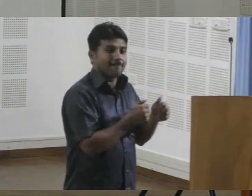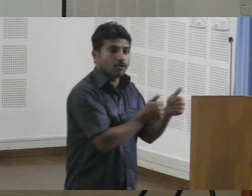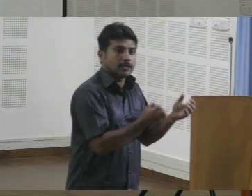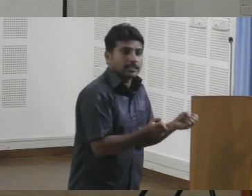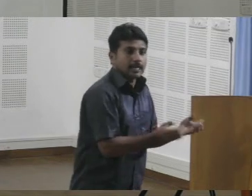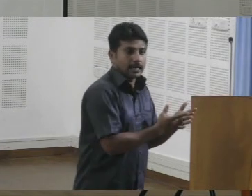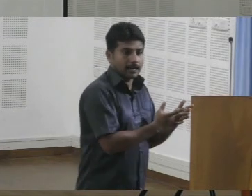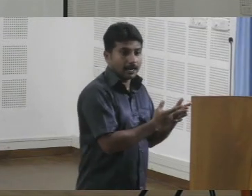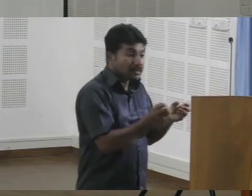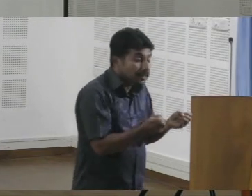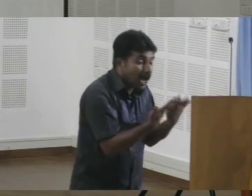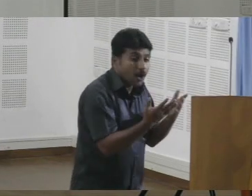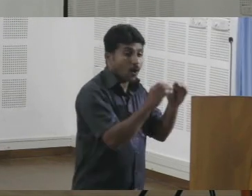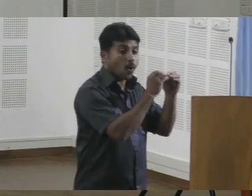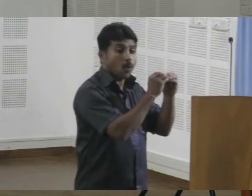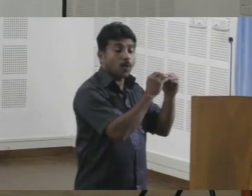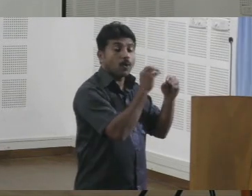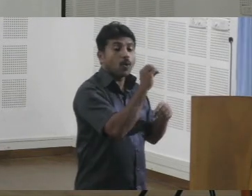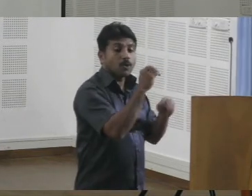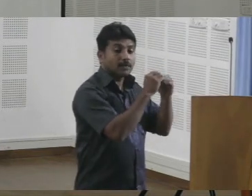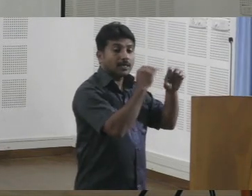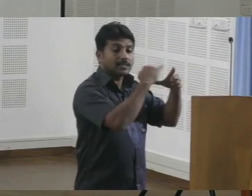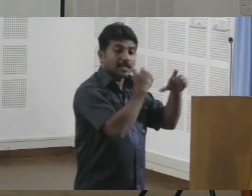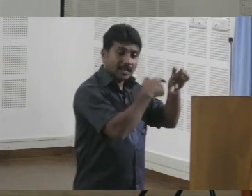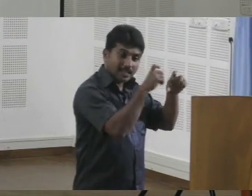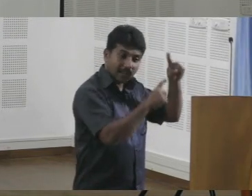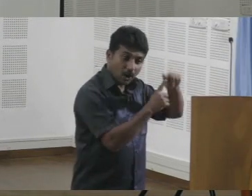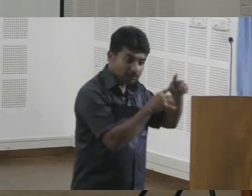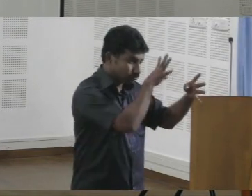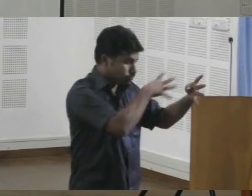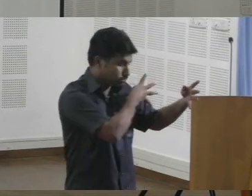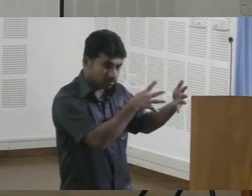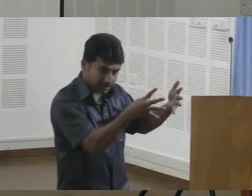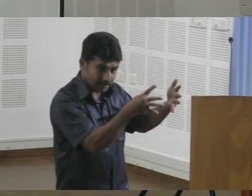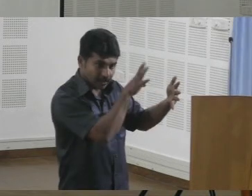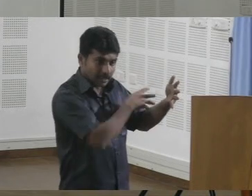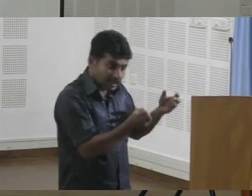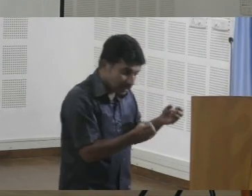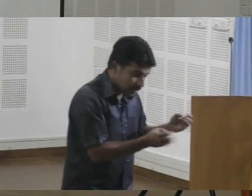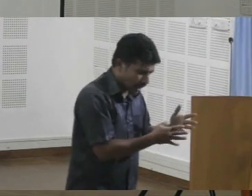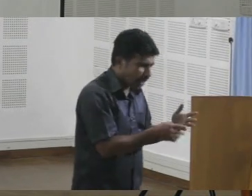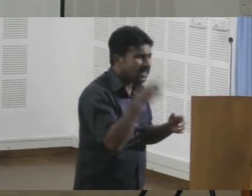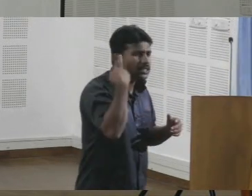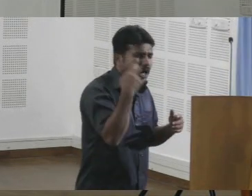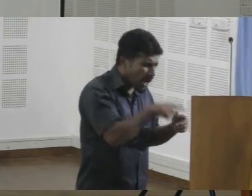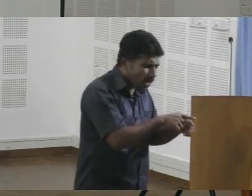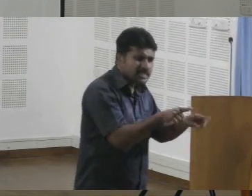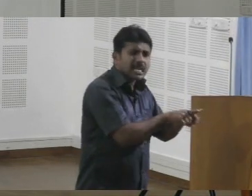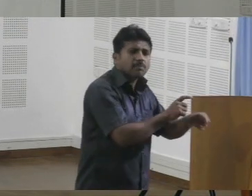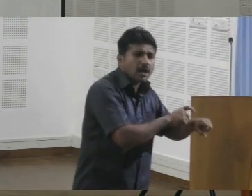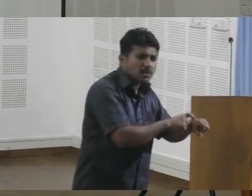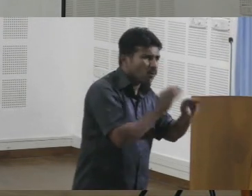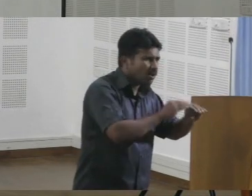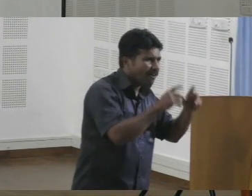ഒബ്ജക്ട് ഷെഡ്യൂളാണ് സ്റ്റാർട്ട് ചെയ്തത്. അതുപോലെ പിക്ചേഴ്സ് പോലും അത്ര സൂക്ഷിക്കുന്നതിന് മനസ്സിലാക്കാനുള്ള ശ്രദ്ധ പോലൊന്നും ഉണ്ടായിരുന്നില്ല. അപ്പൊ